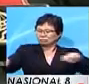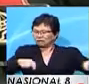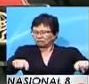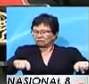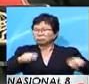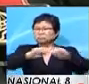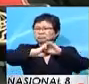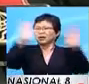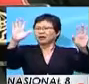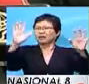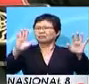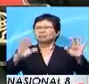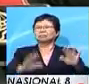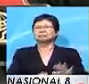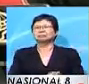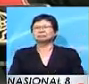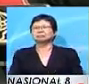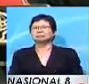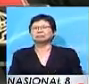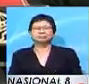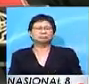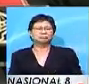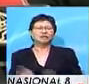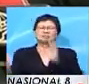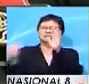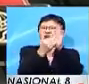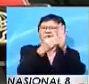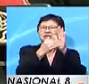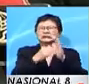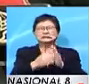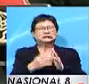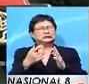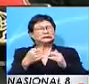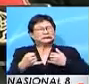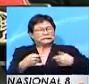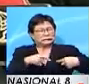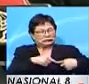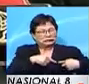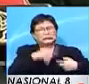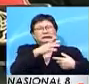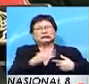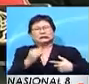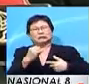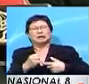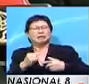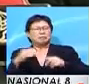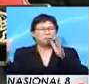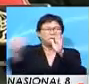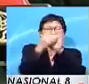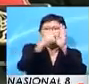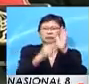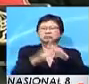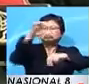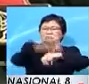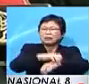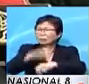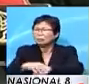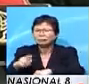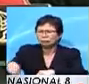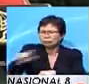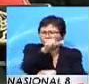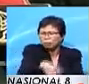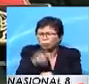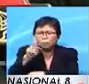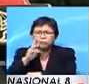yang jelas menyolok mata, melanggar undang-undang, menahan mereka kerana mereka tidak melakukan apa-apa kesalahan. Ya.